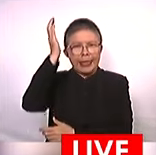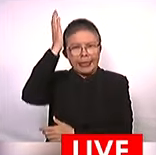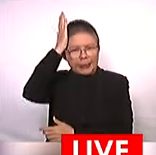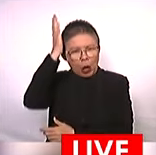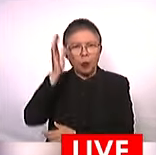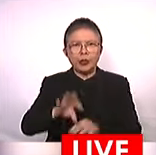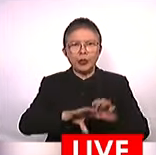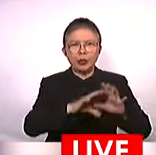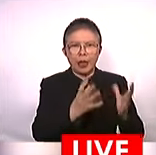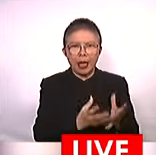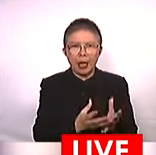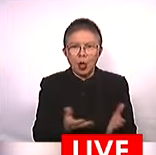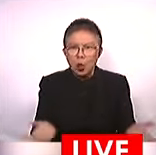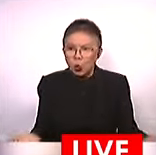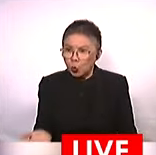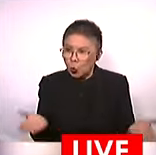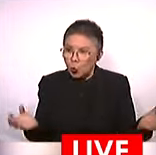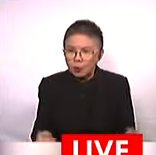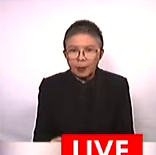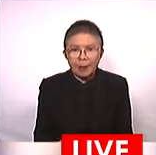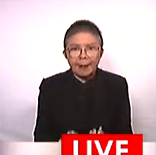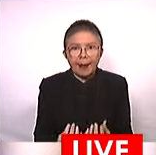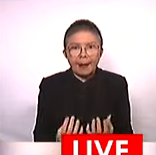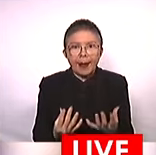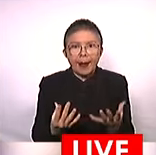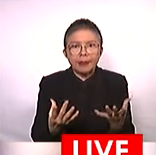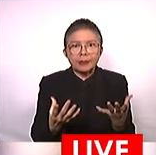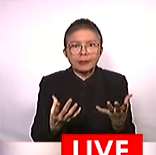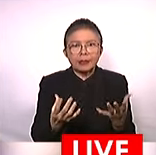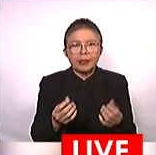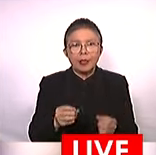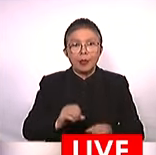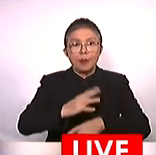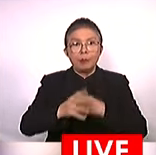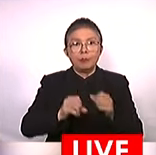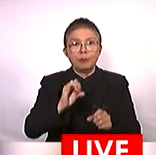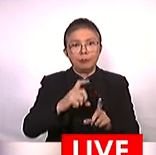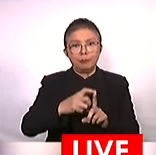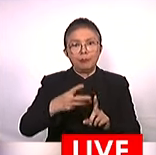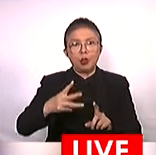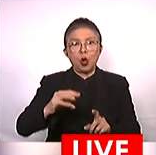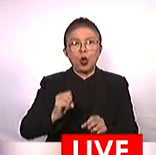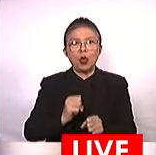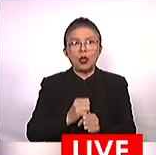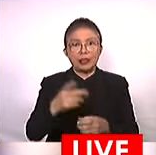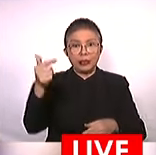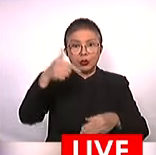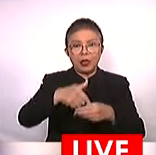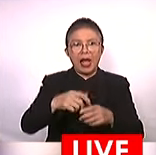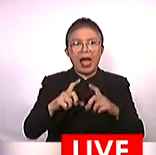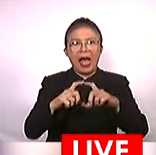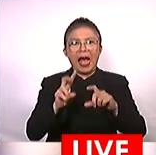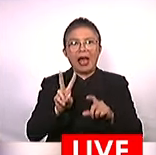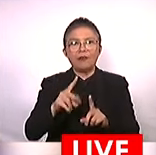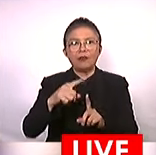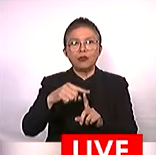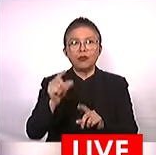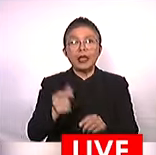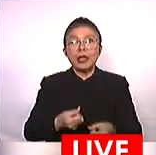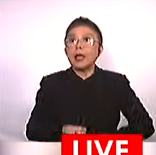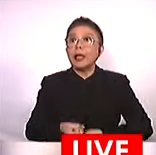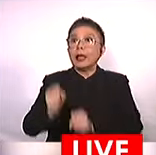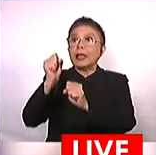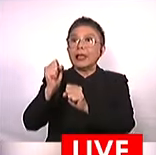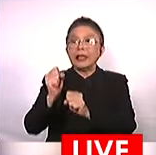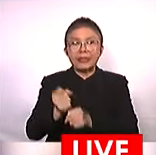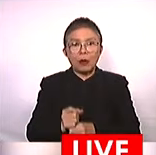dunia dengan terus mengembangkan biodiesel bioaftur dari sawit